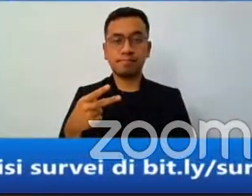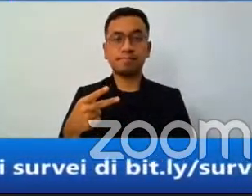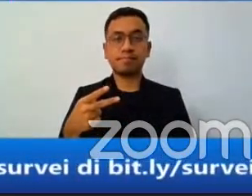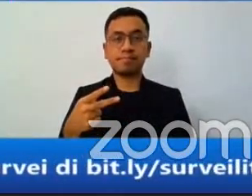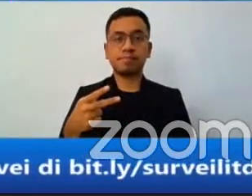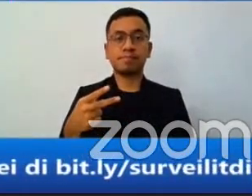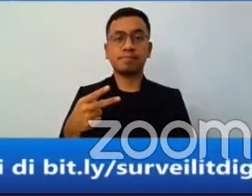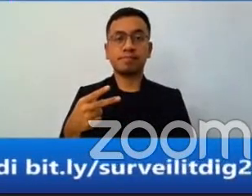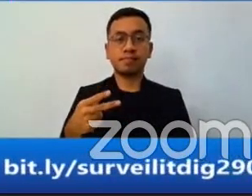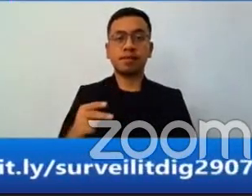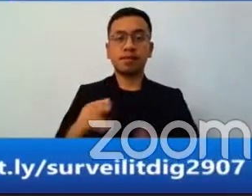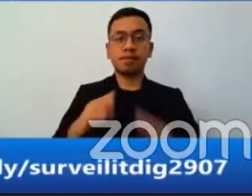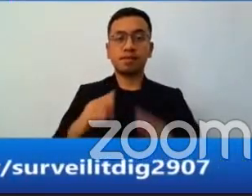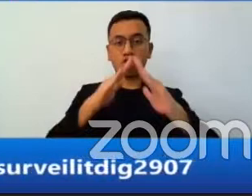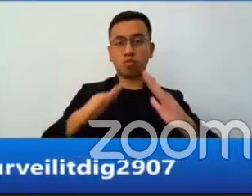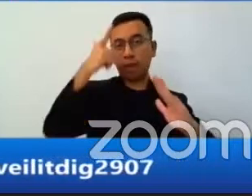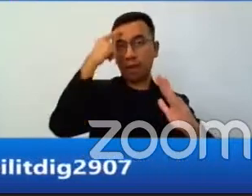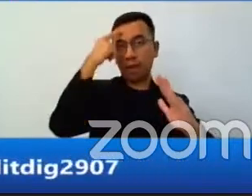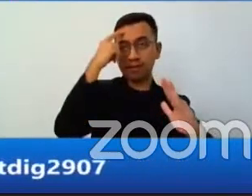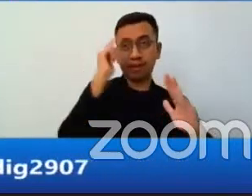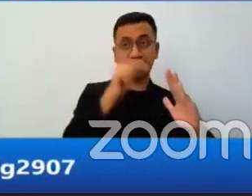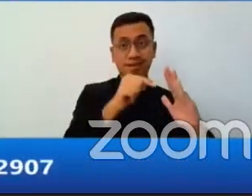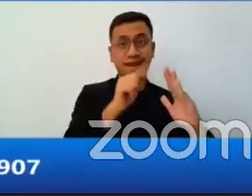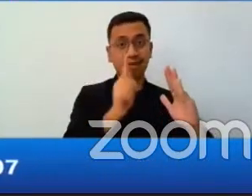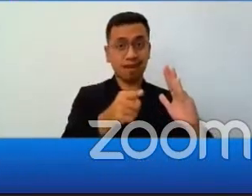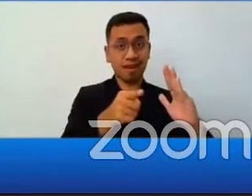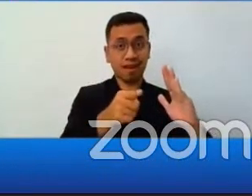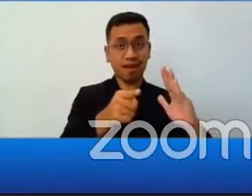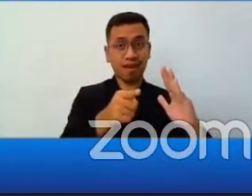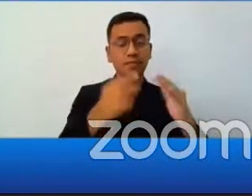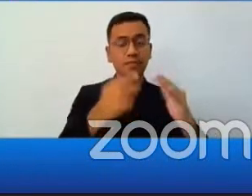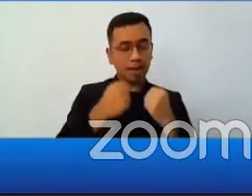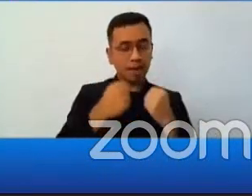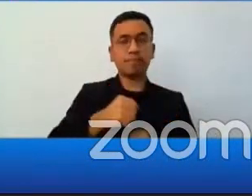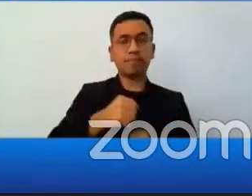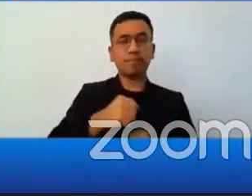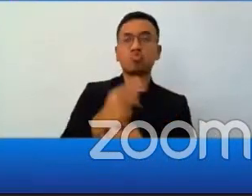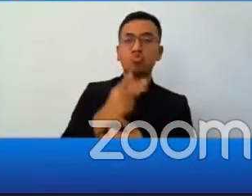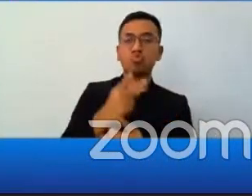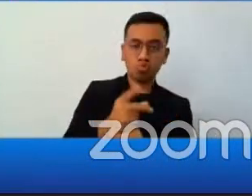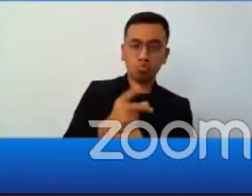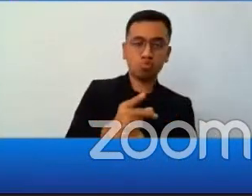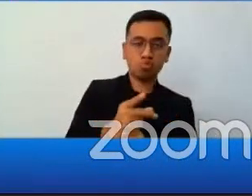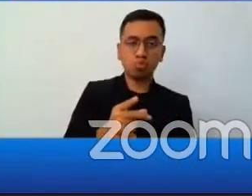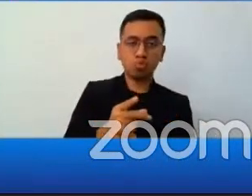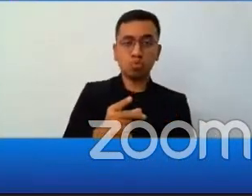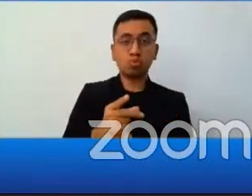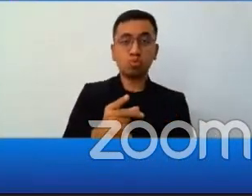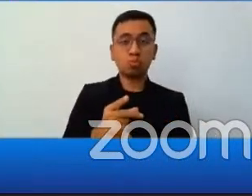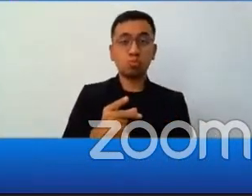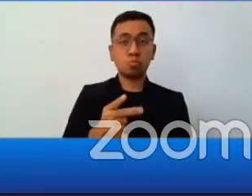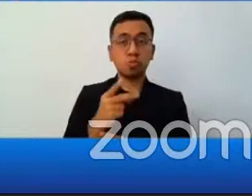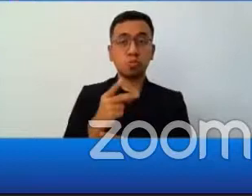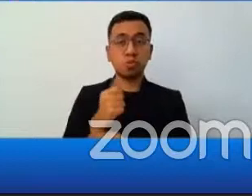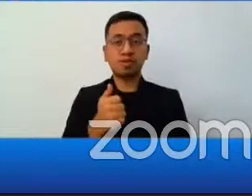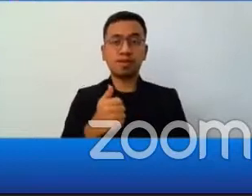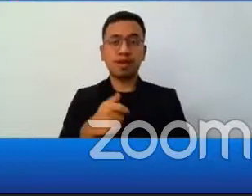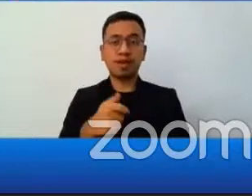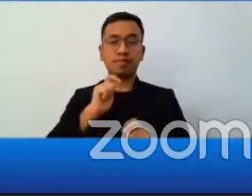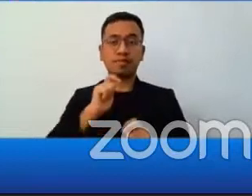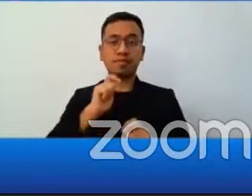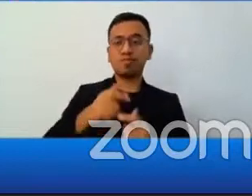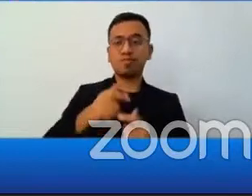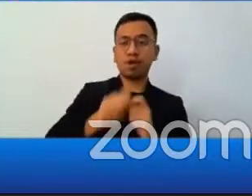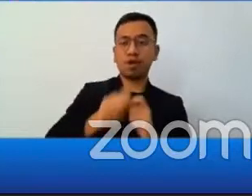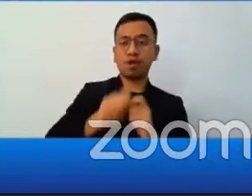media rumah belajar ini, semoga para pendidik dapat membuat kolaborasi platform